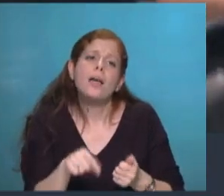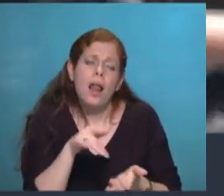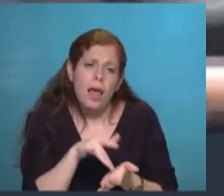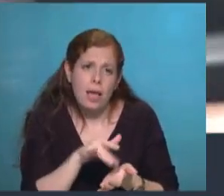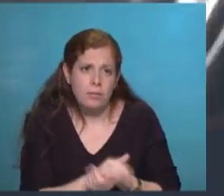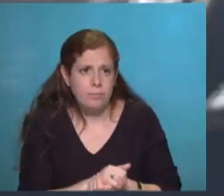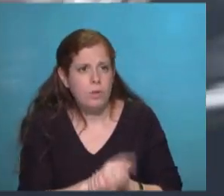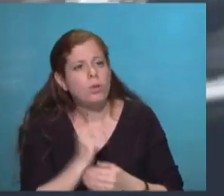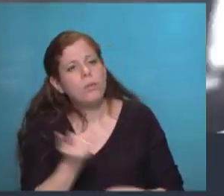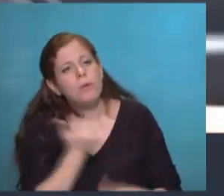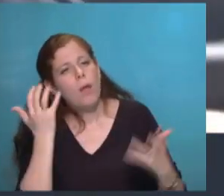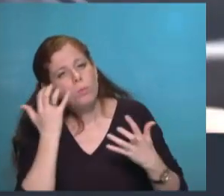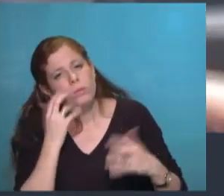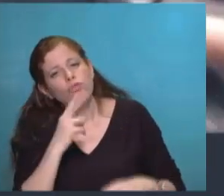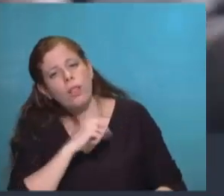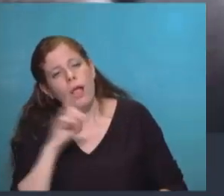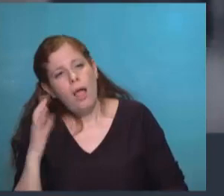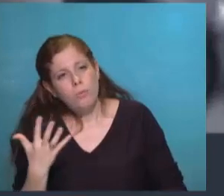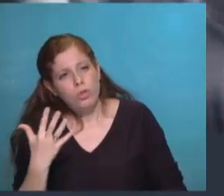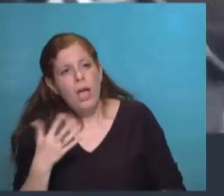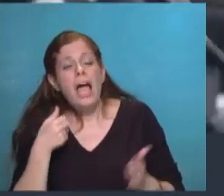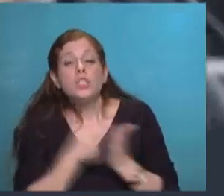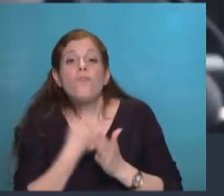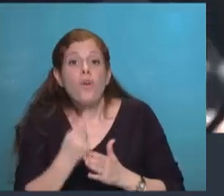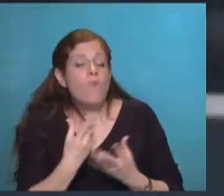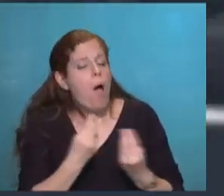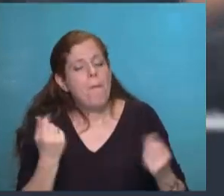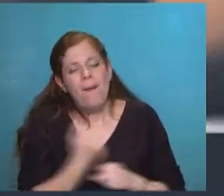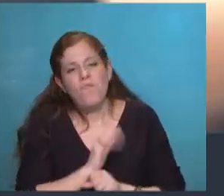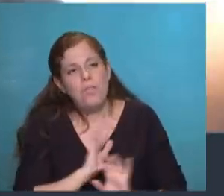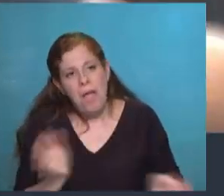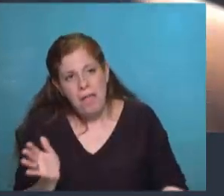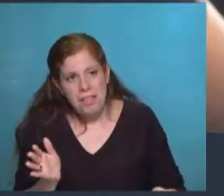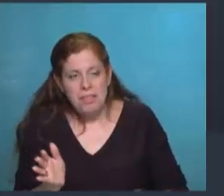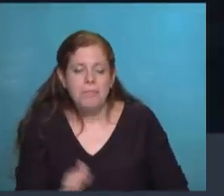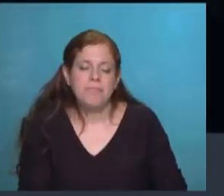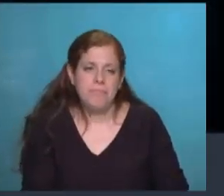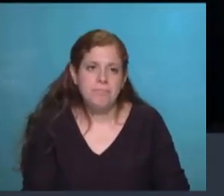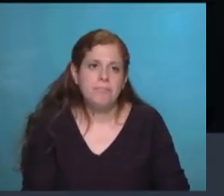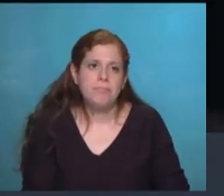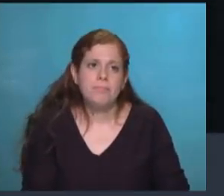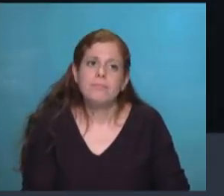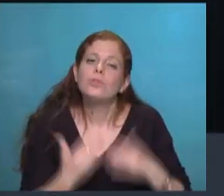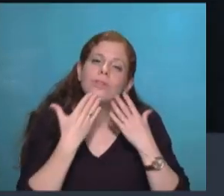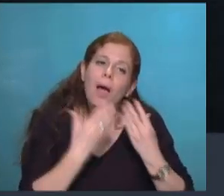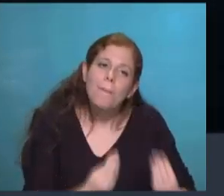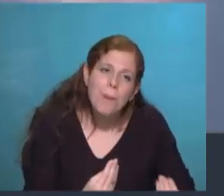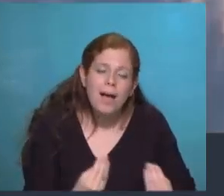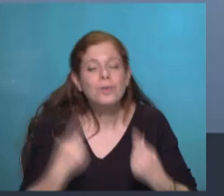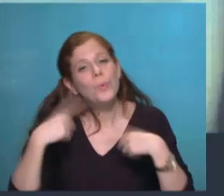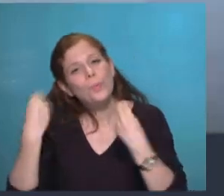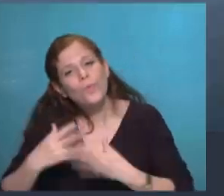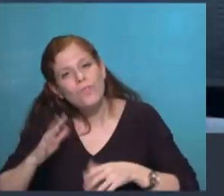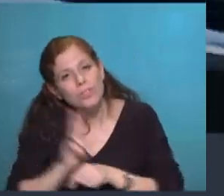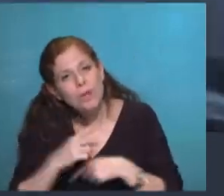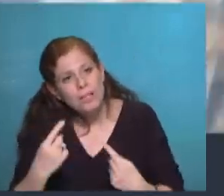in Monday to Thursday. The weekend only it's not too much busy. Okay. Thank you very much.